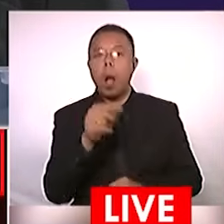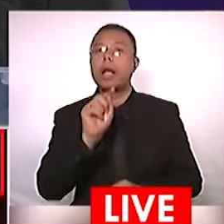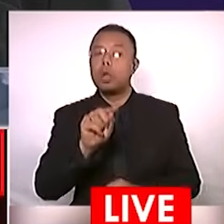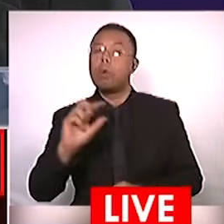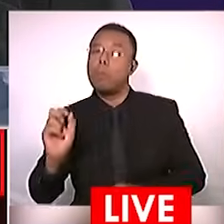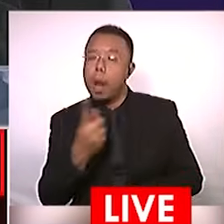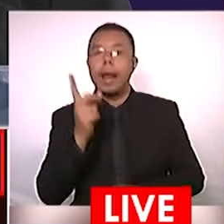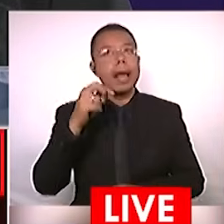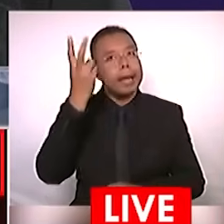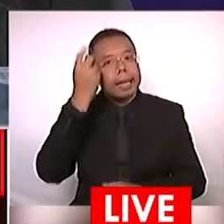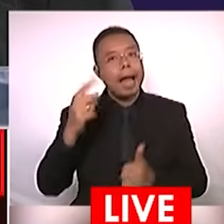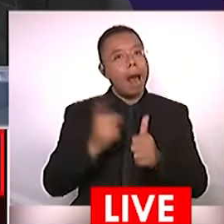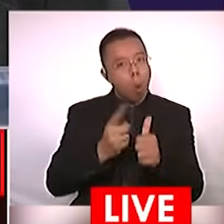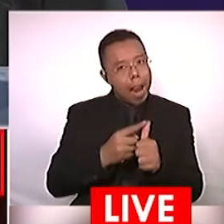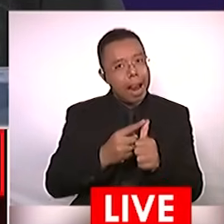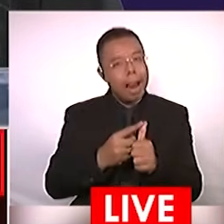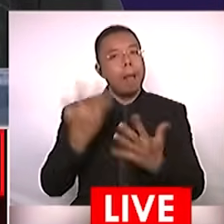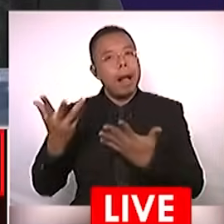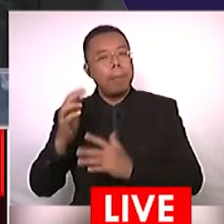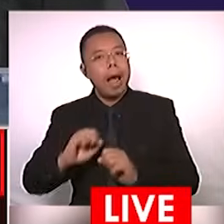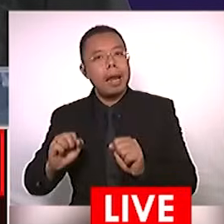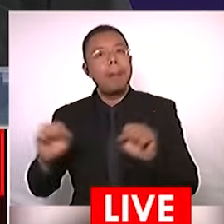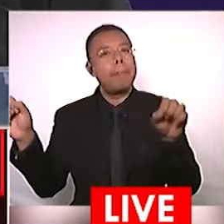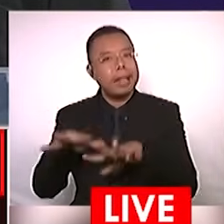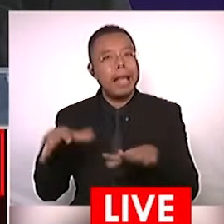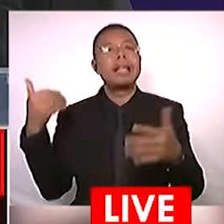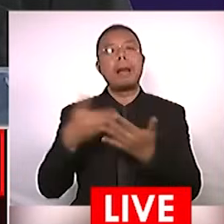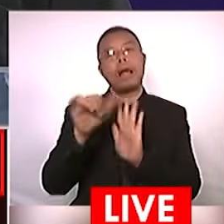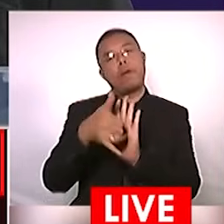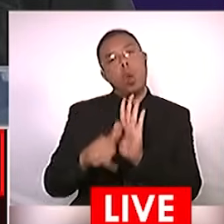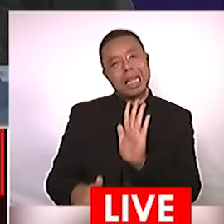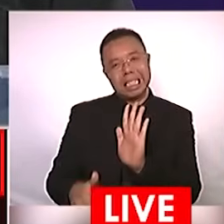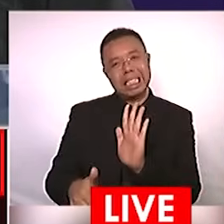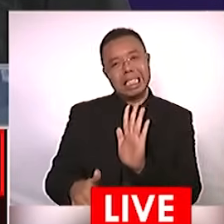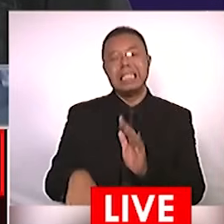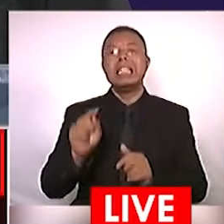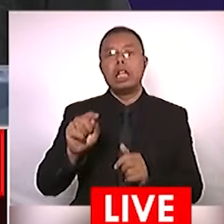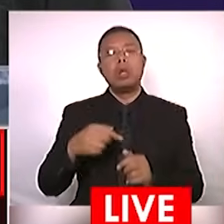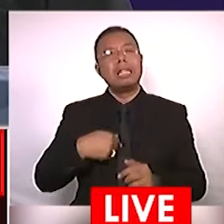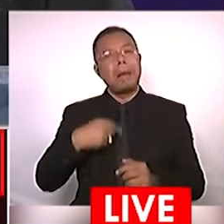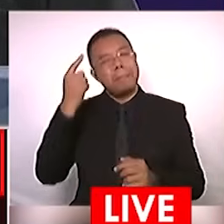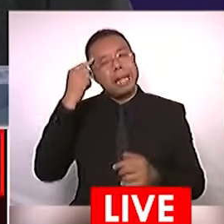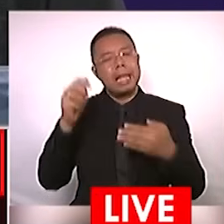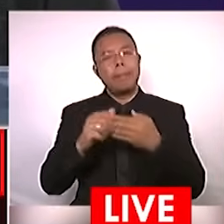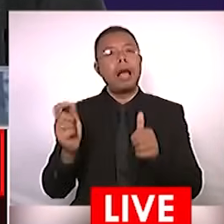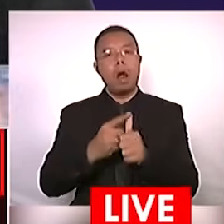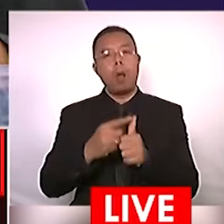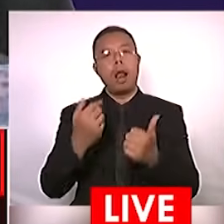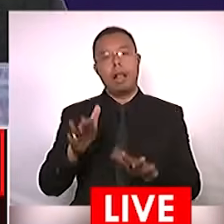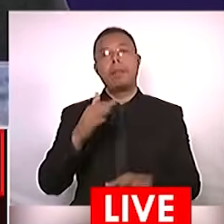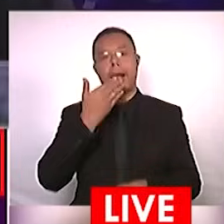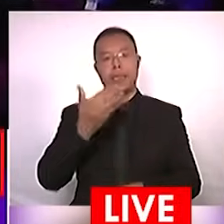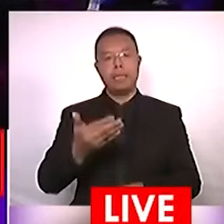itu mulai Dar perencanaan pelaksanaan sampai evaluasi dan sebagainya Nah itu saya kira pedoman utamanya